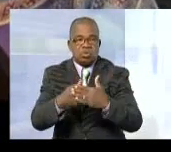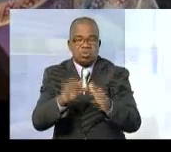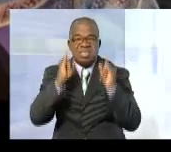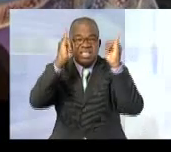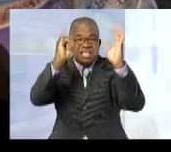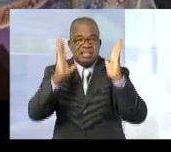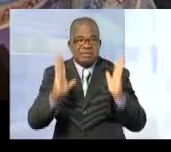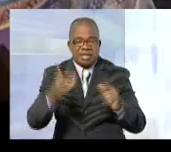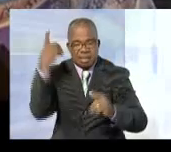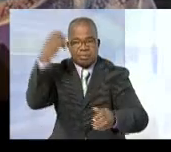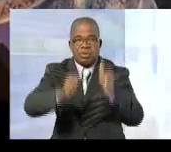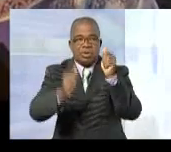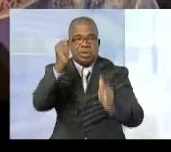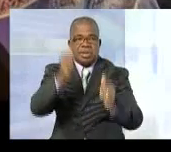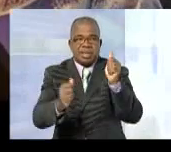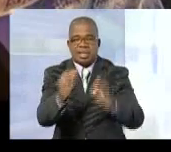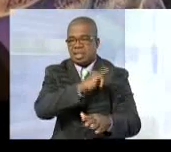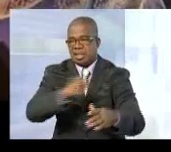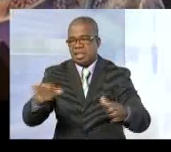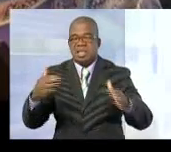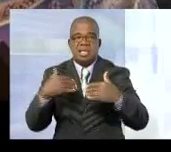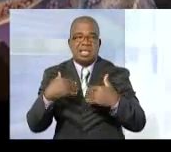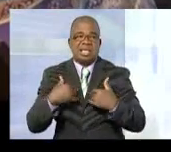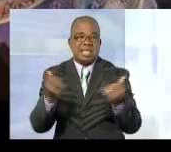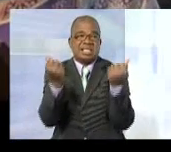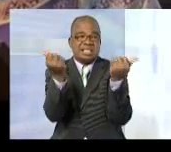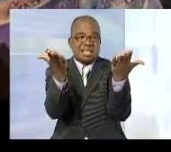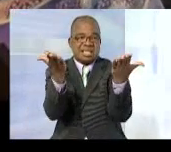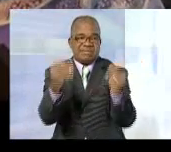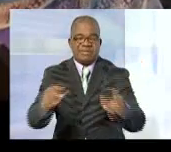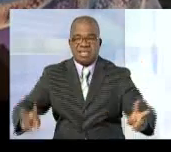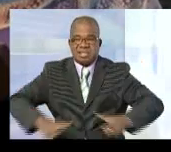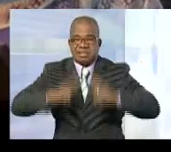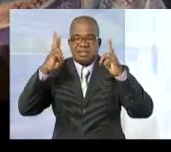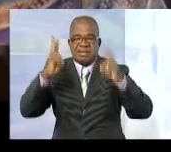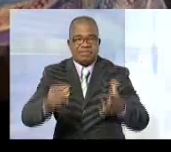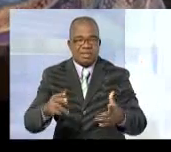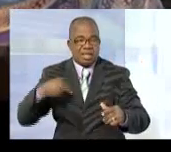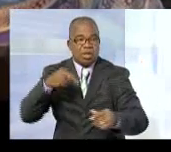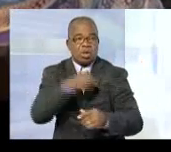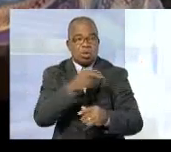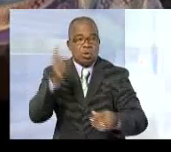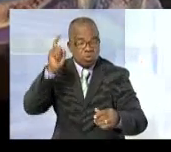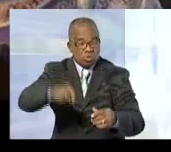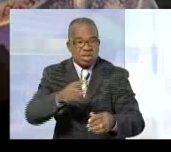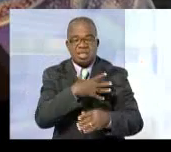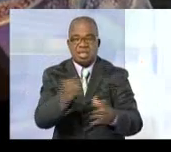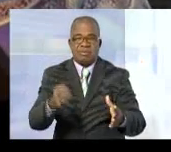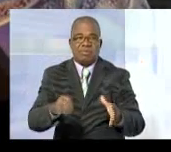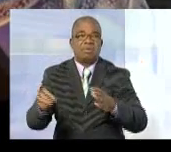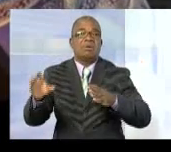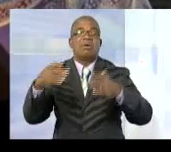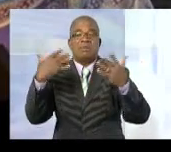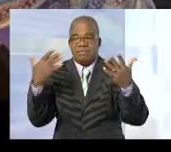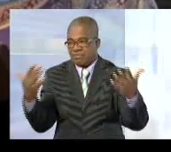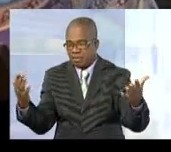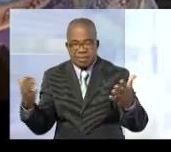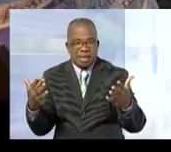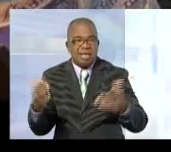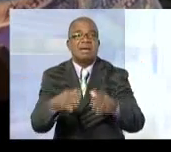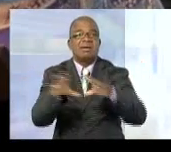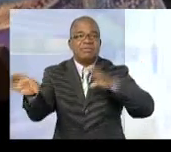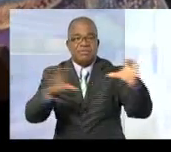pour lequel il a donné sa vie, nous engager solennellement à offrir à nos populations le cadeau d'une Côte